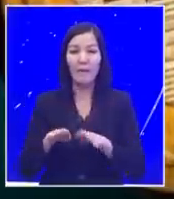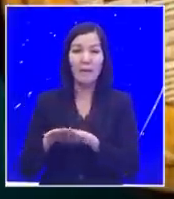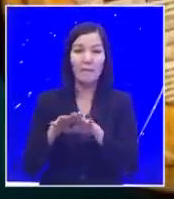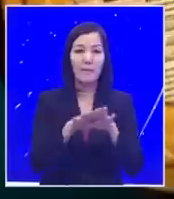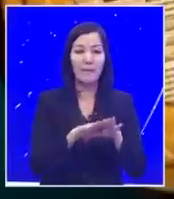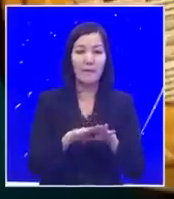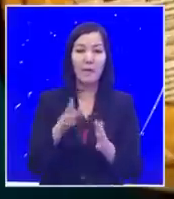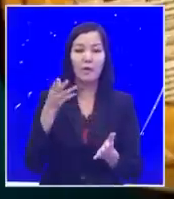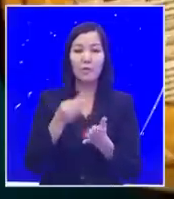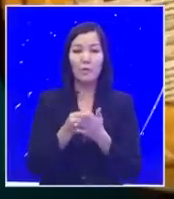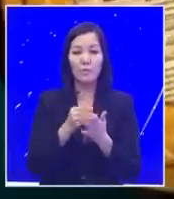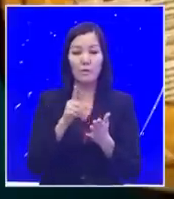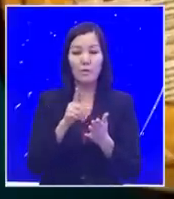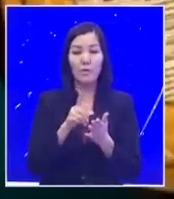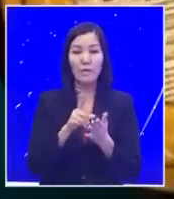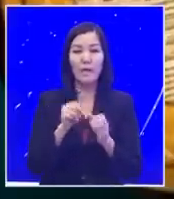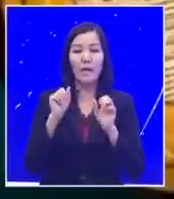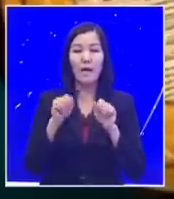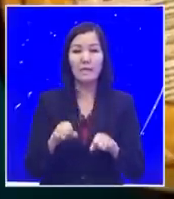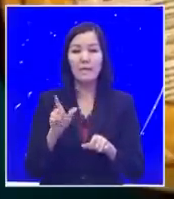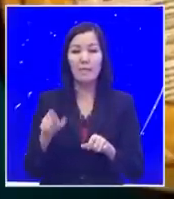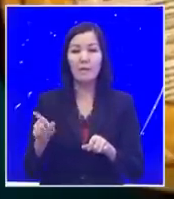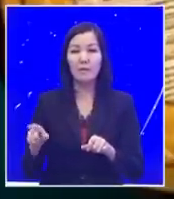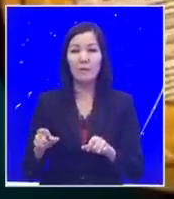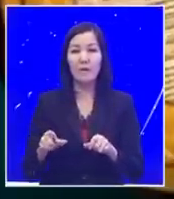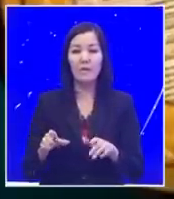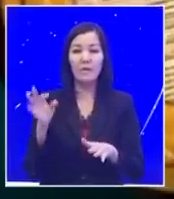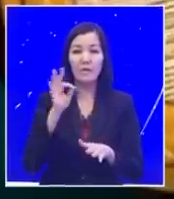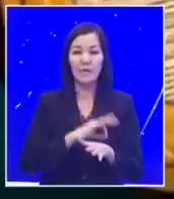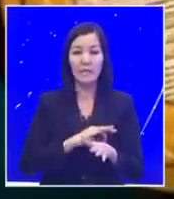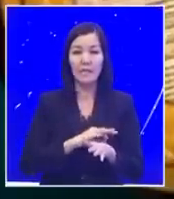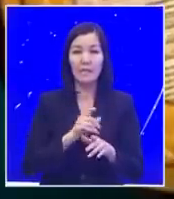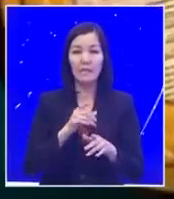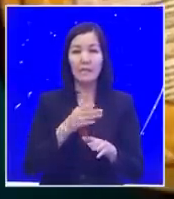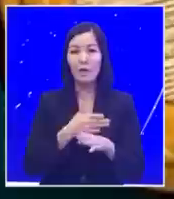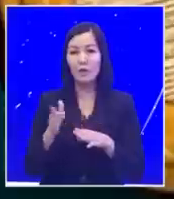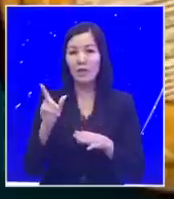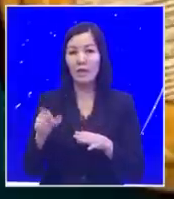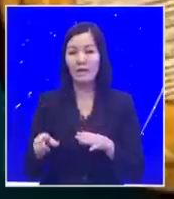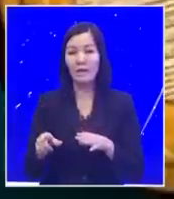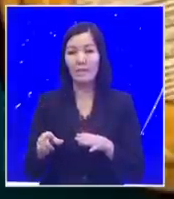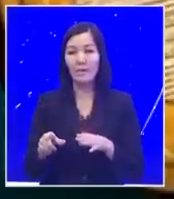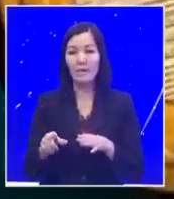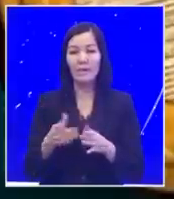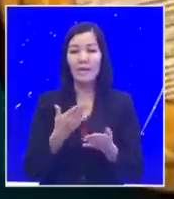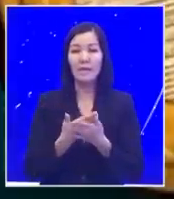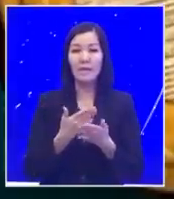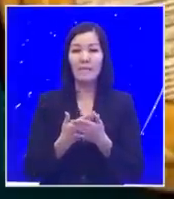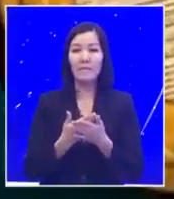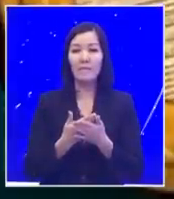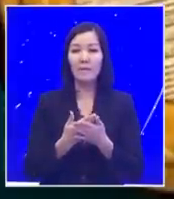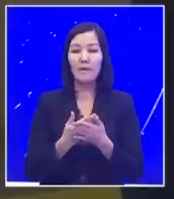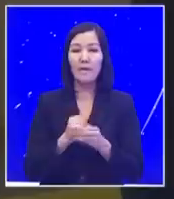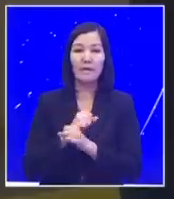жиынтық төлем төлеуші, азаматтық құқықтық жауапкершілік бойынша кіріс алатын жеке тұлғалар, жұмыскер жалақысы сақталмайтын демалыста